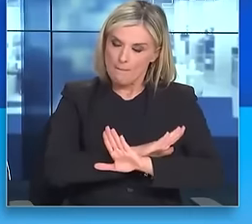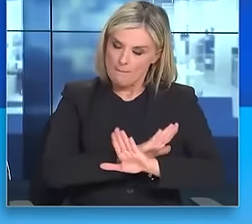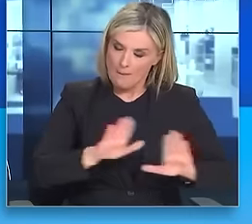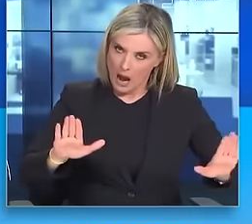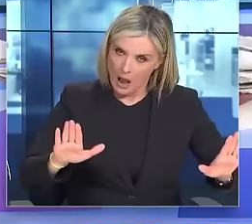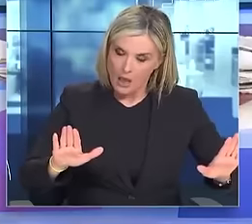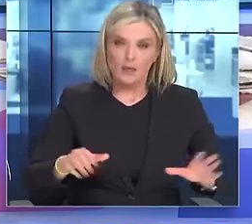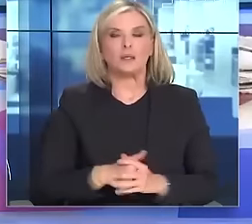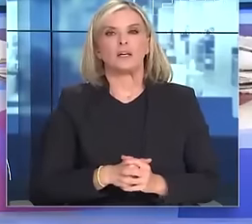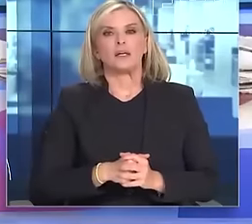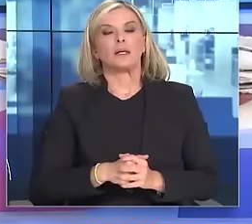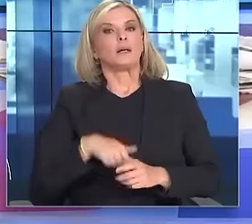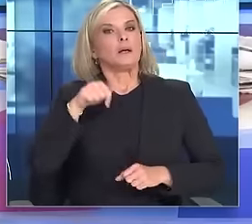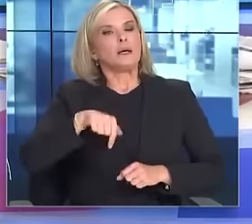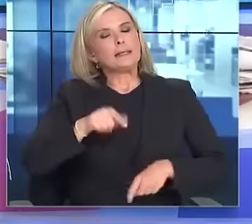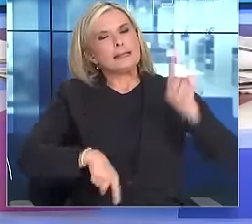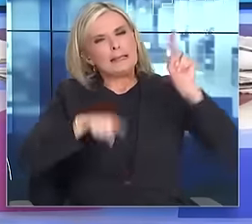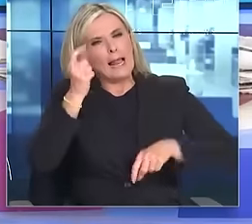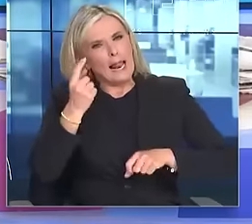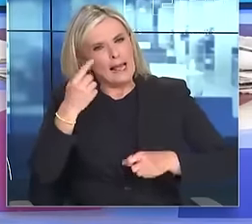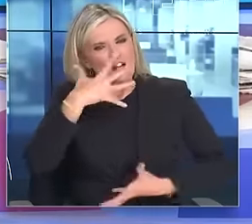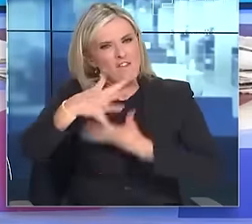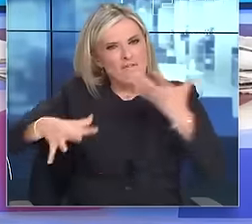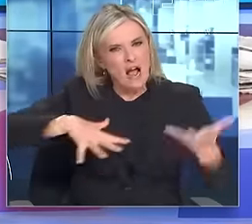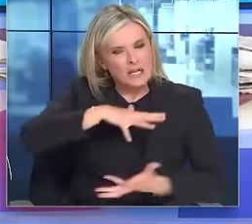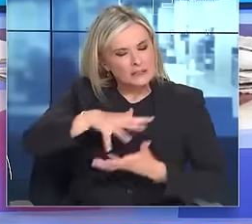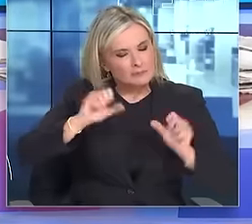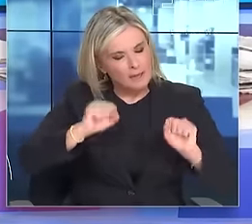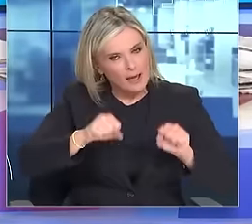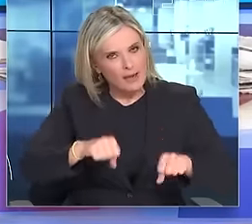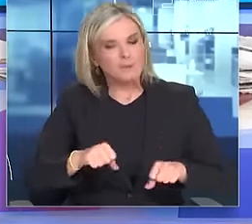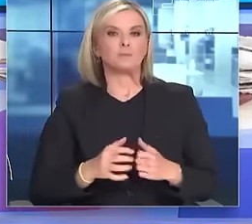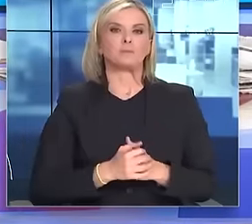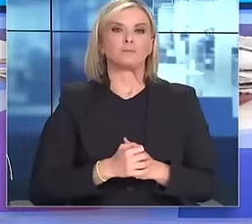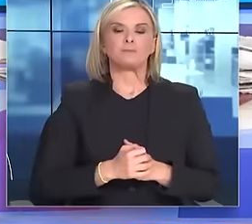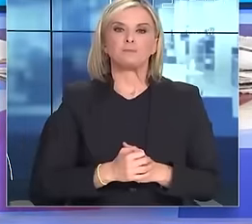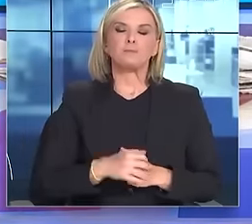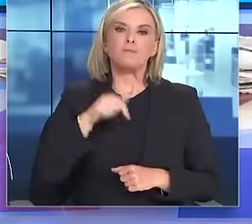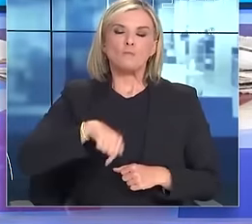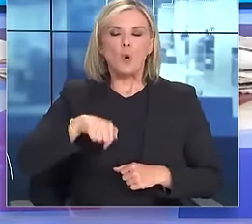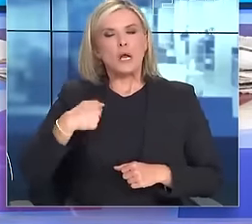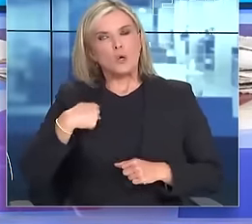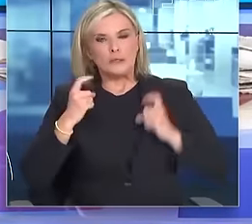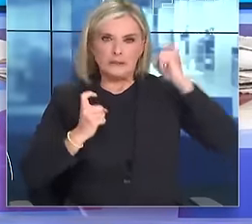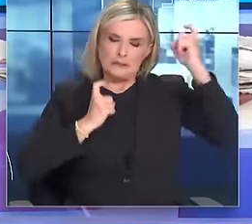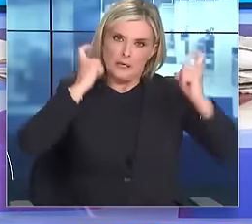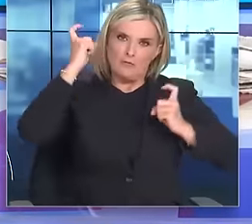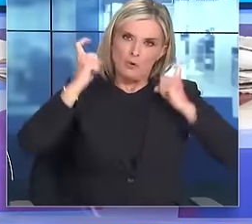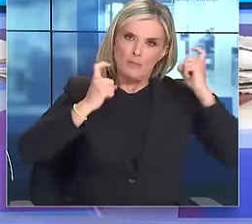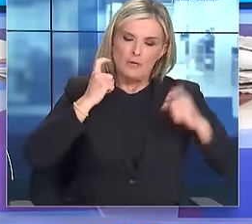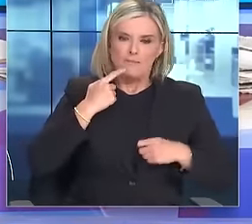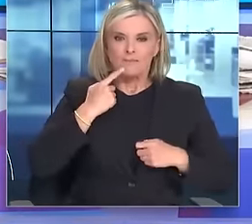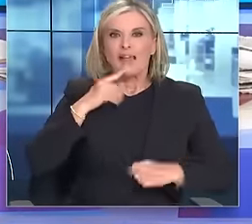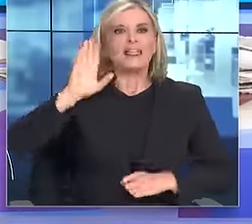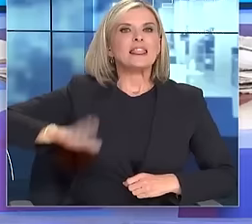στα γήπεδα. Υπήρχε μια γενικά ηρεμία. Είχαμε κάποια περιστατικά οπαδικής βίας εκτός γηπέδων πάλι. Αλλά ξέρετε κάτι, μου κάνει εντύπωση. Βλέπουμε τώρα, έχουμε τον τελικό